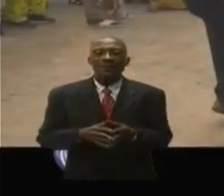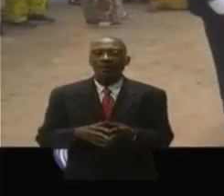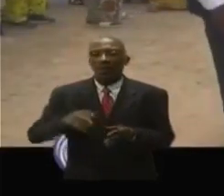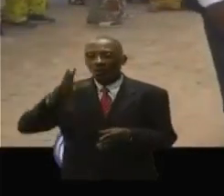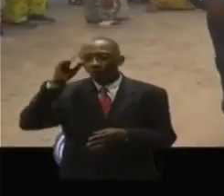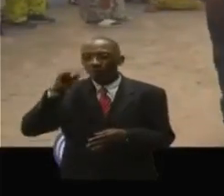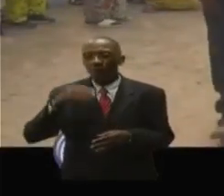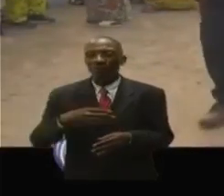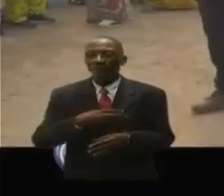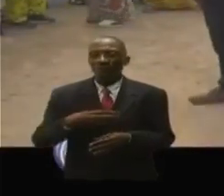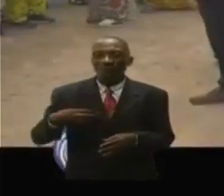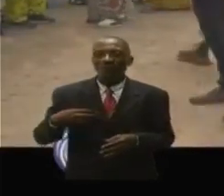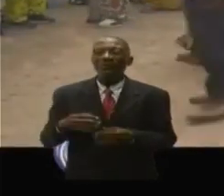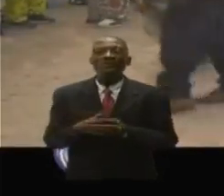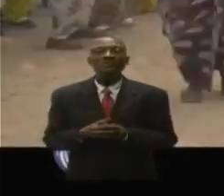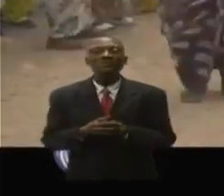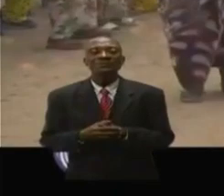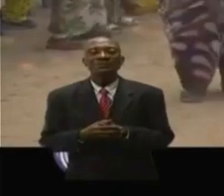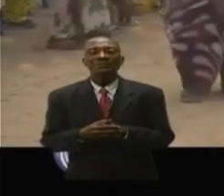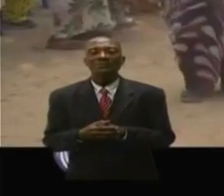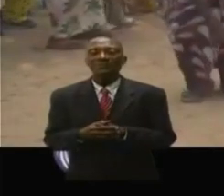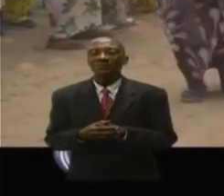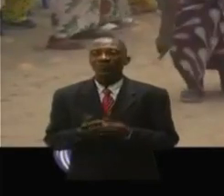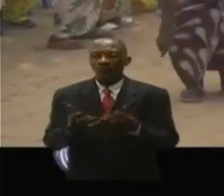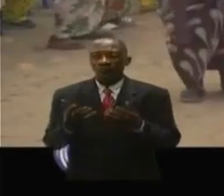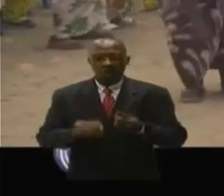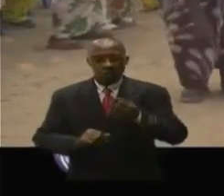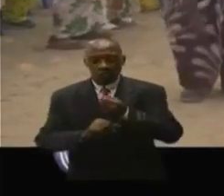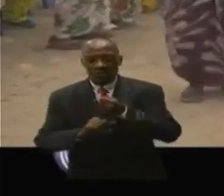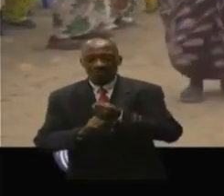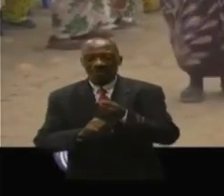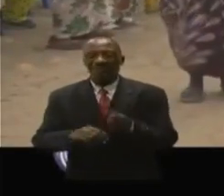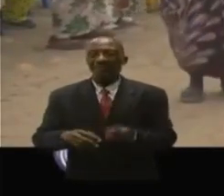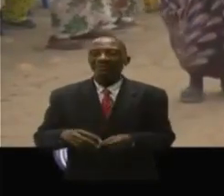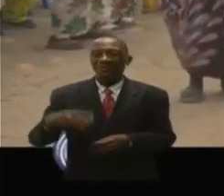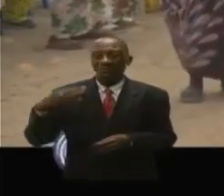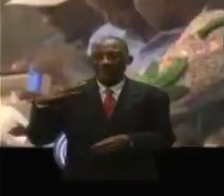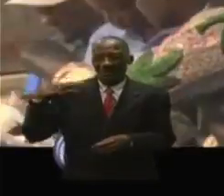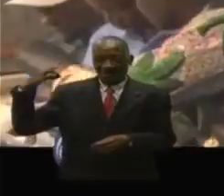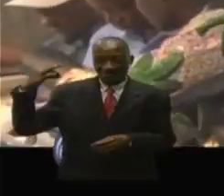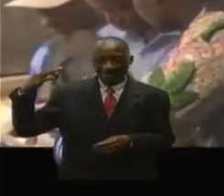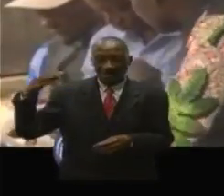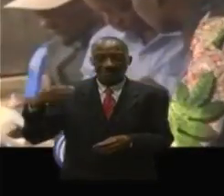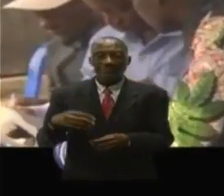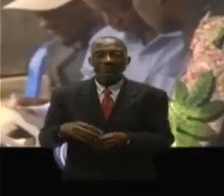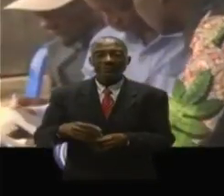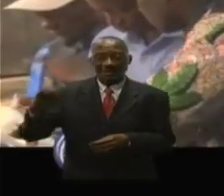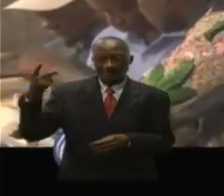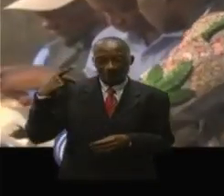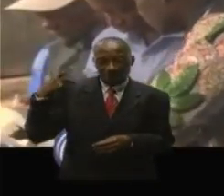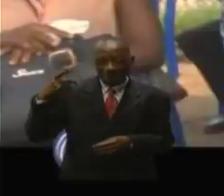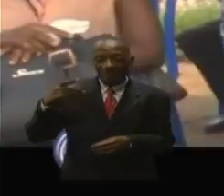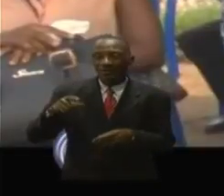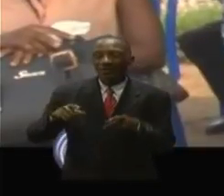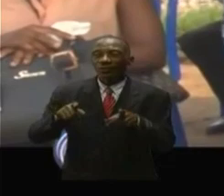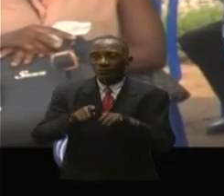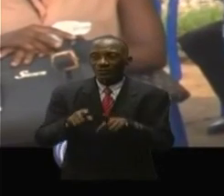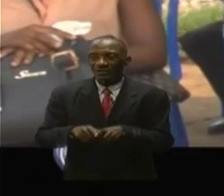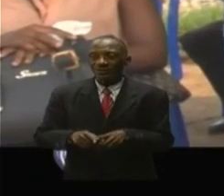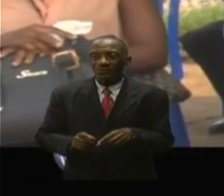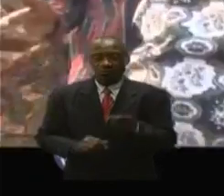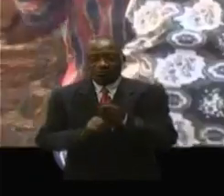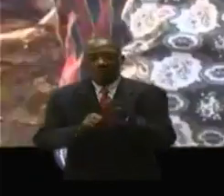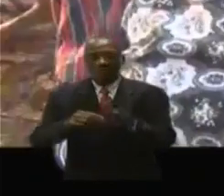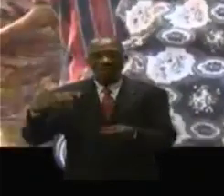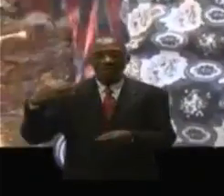Une initiative du secrétaire général, chef du parti, l'idéologue Godefroy Mayobonganti Mpwene, comme le